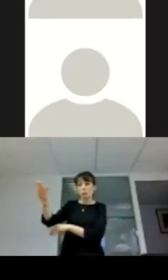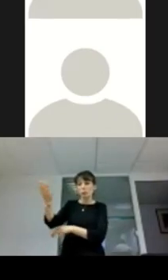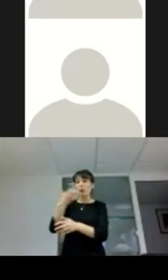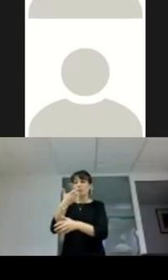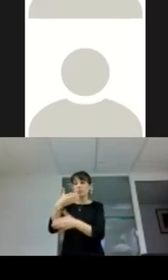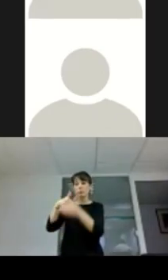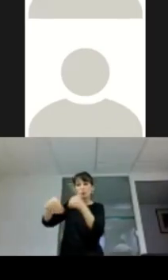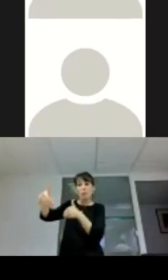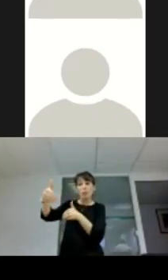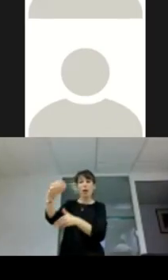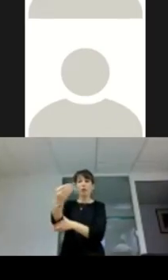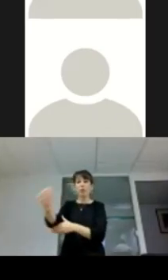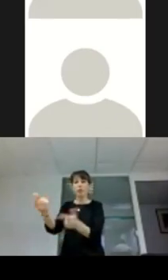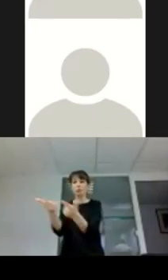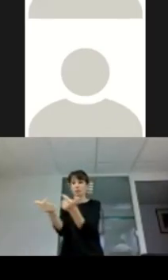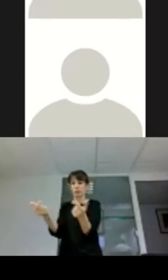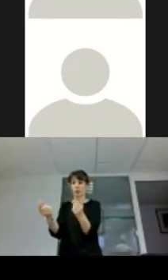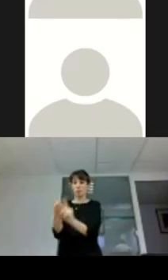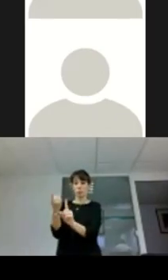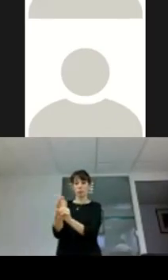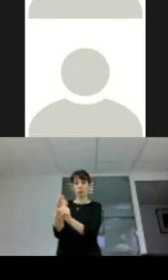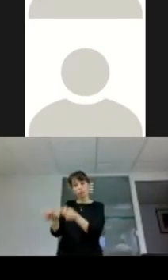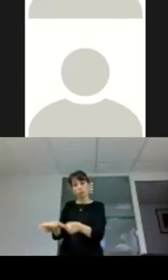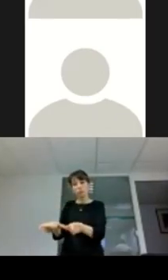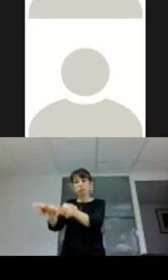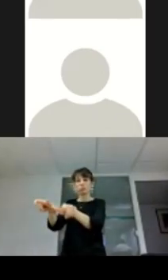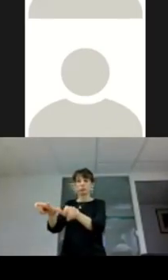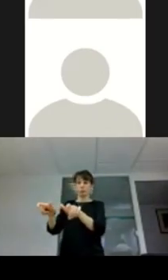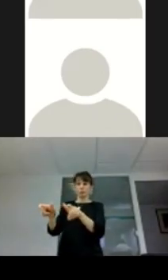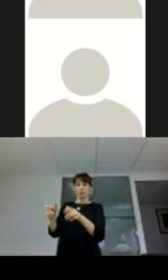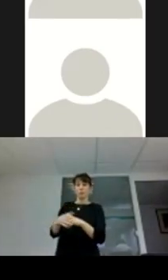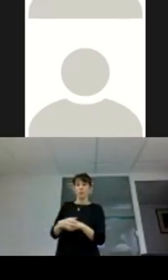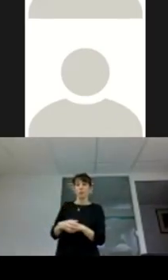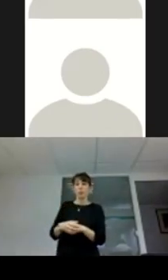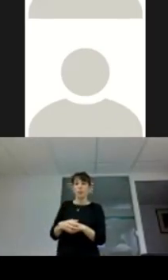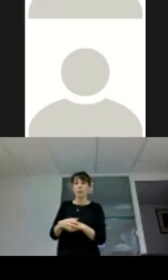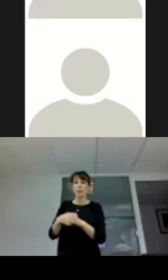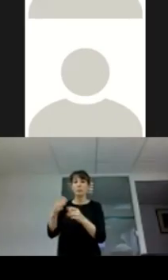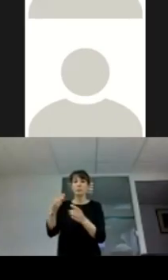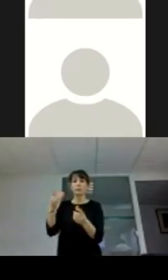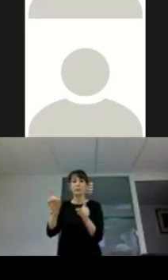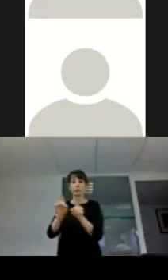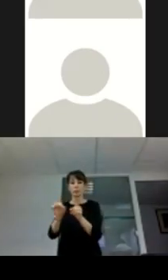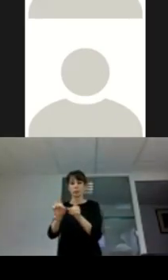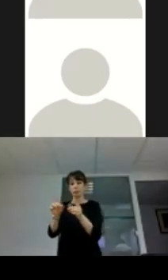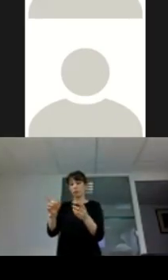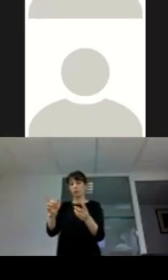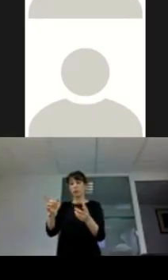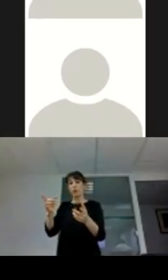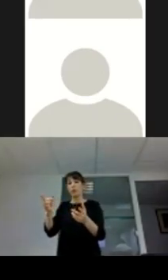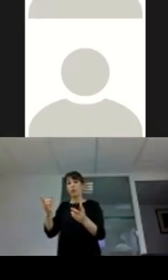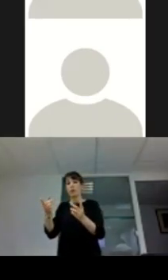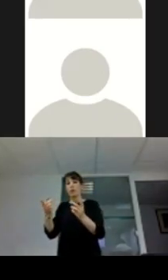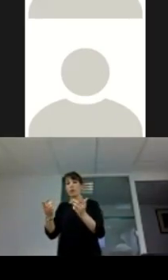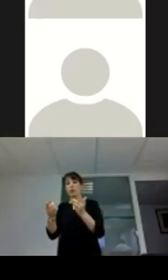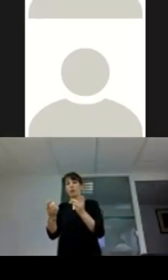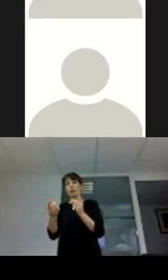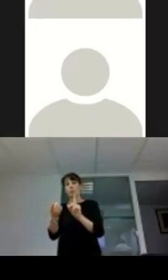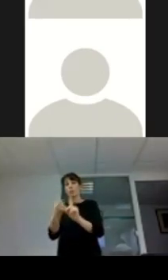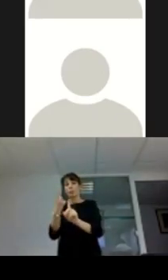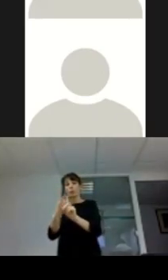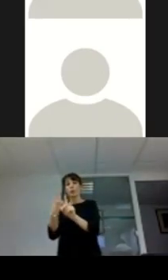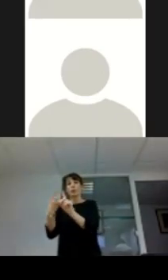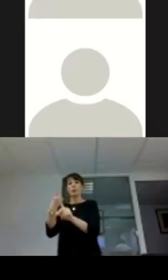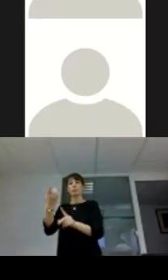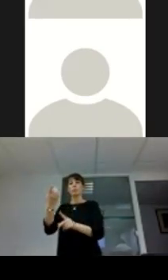accord avec le domaine de la gynécologie et des services de stérilité, une attention